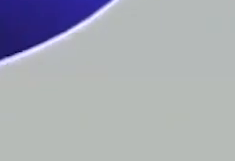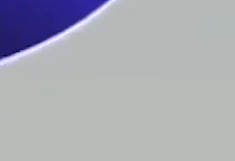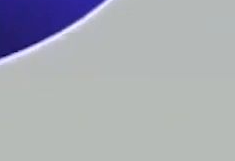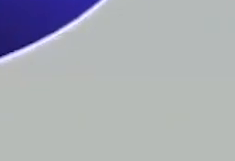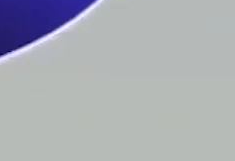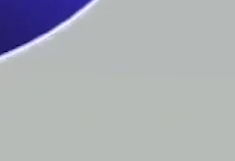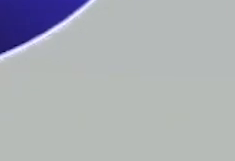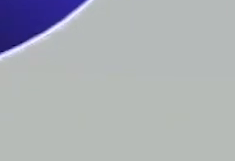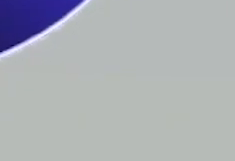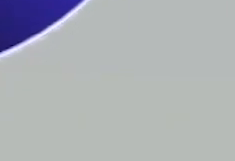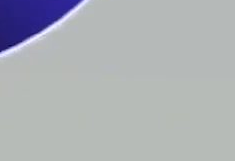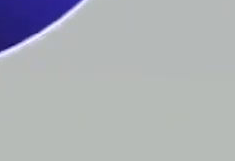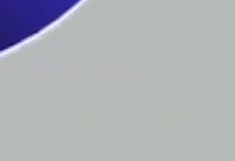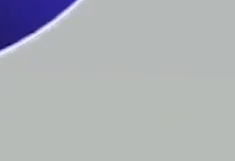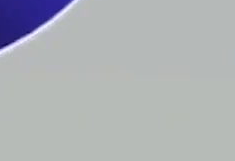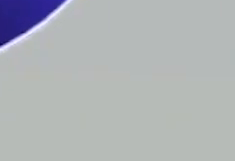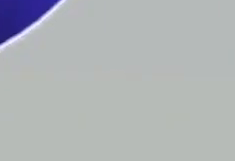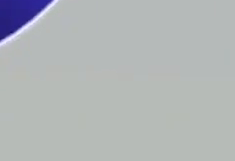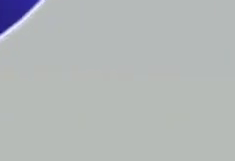Au